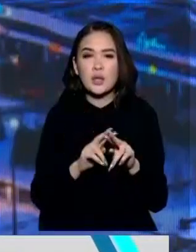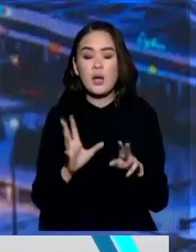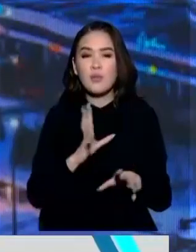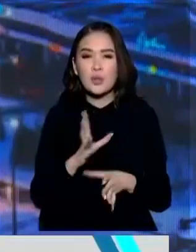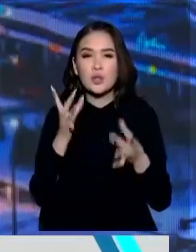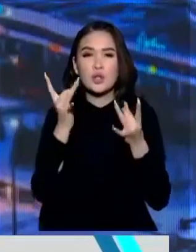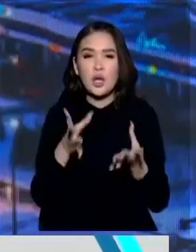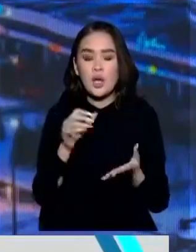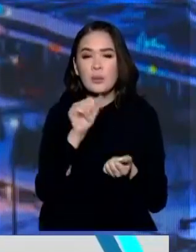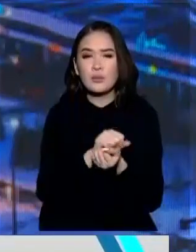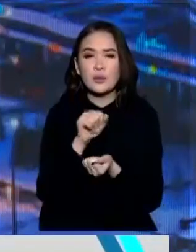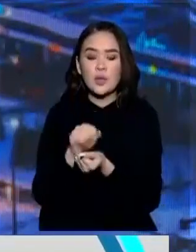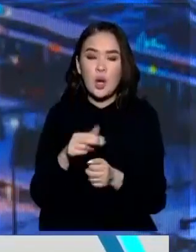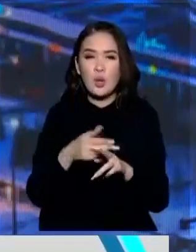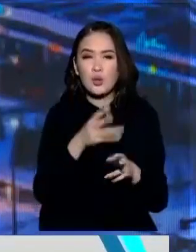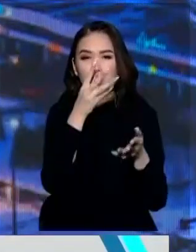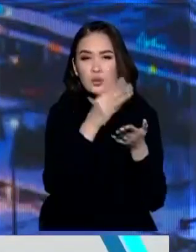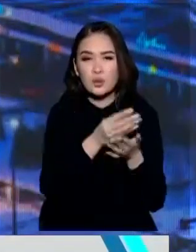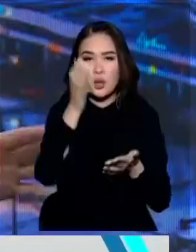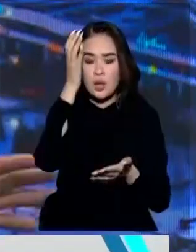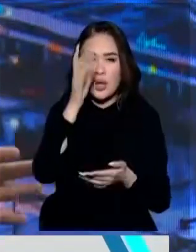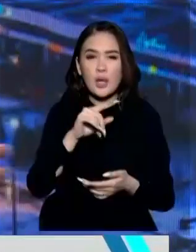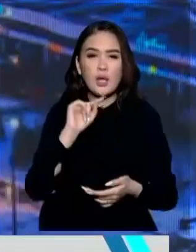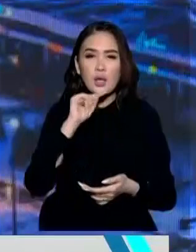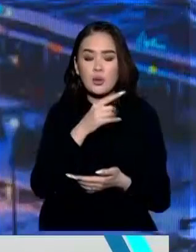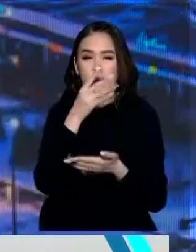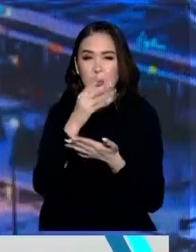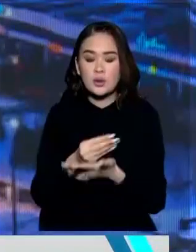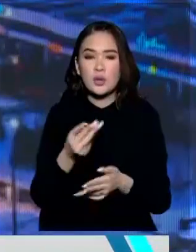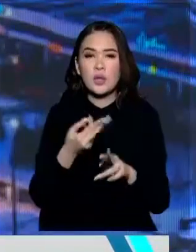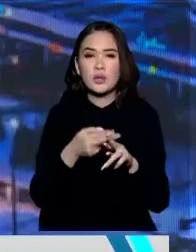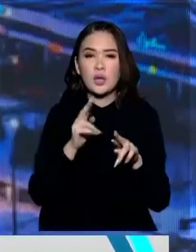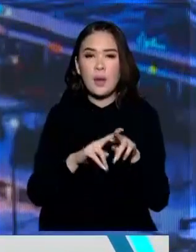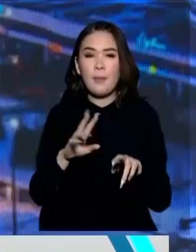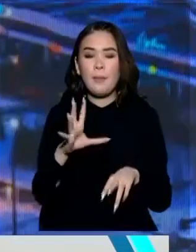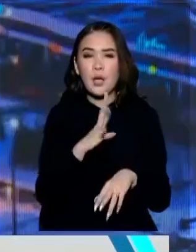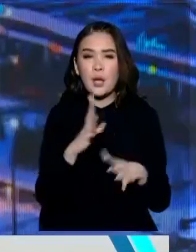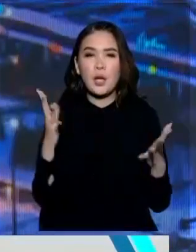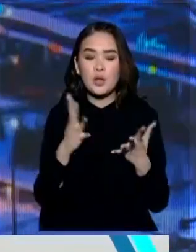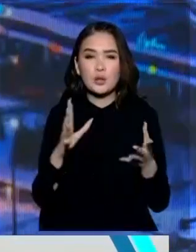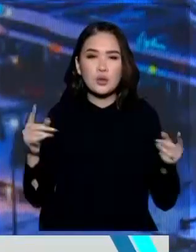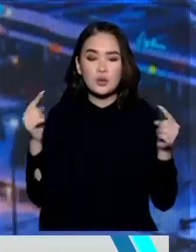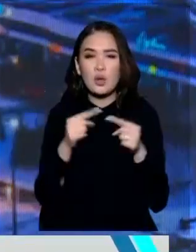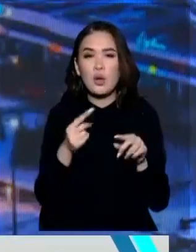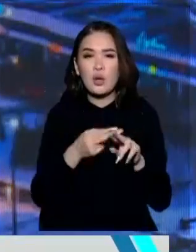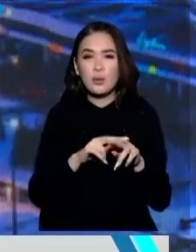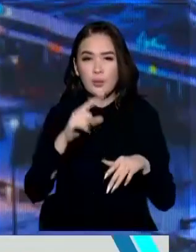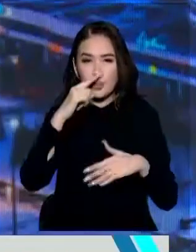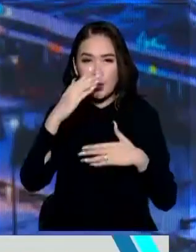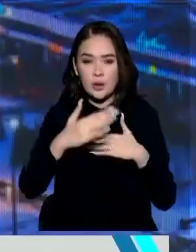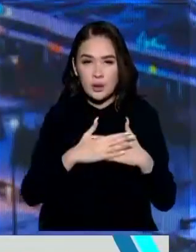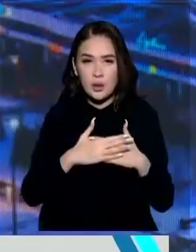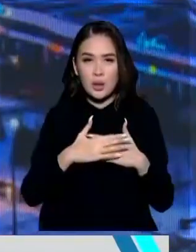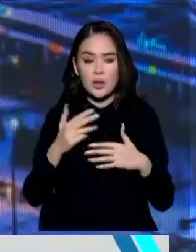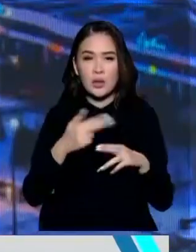мақала жазып, ғылым өз бетімен, экономика өз бетімен, өндіріс өз бетімен, енді негізгі мақсат осы биылғы тікелей солардың